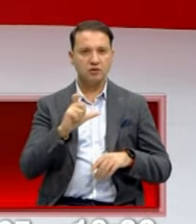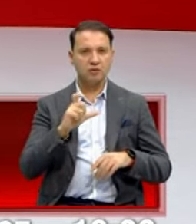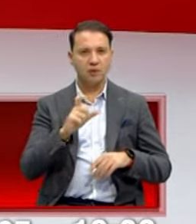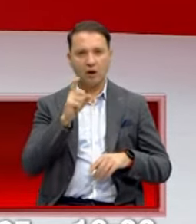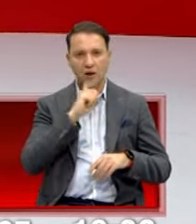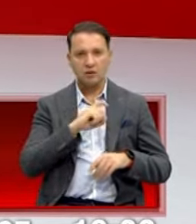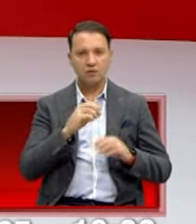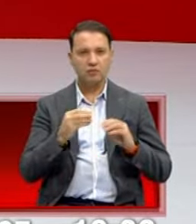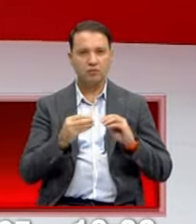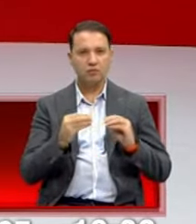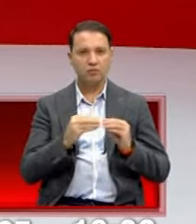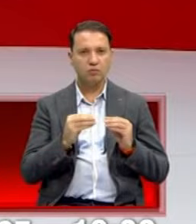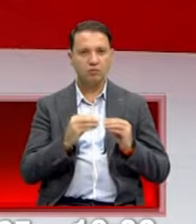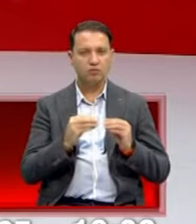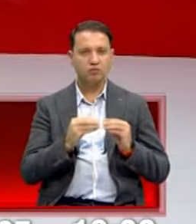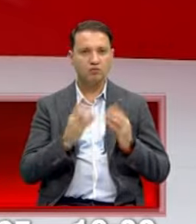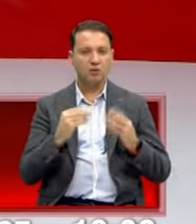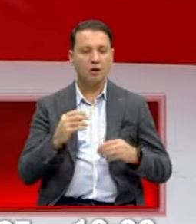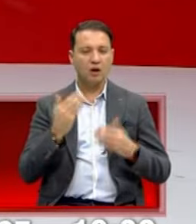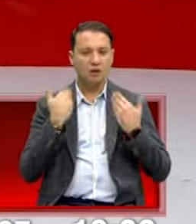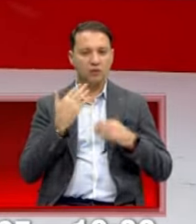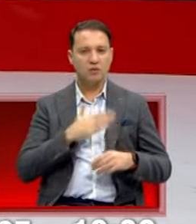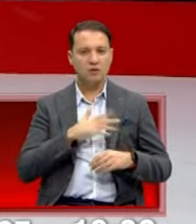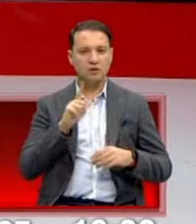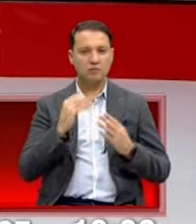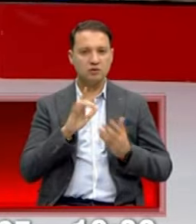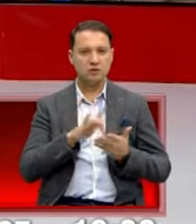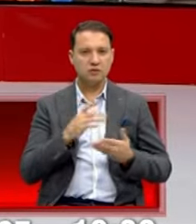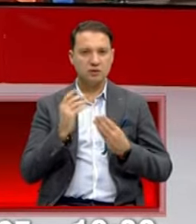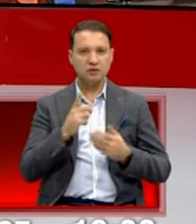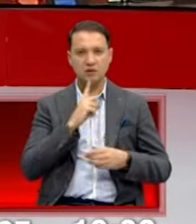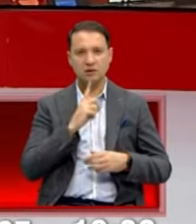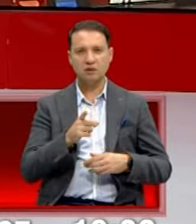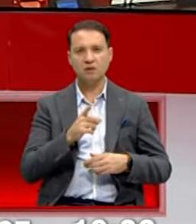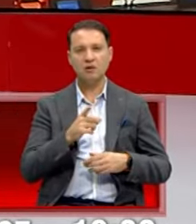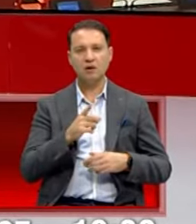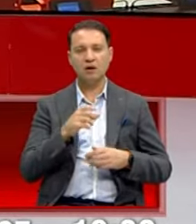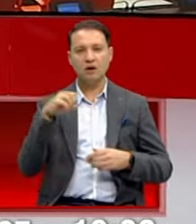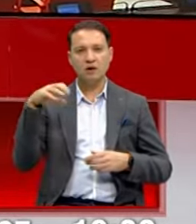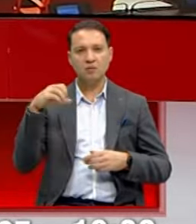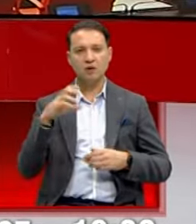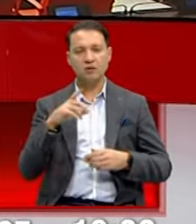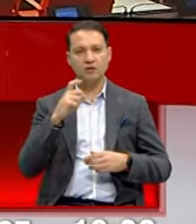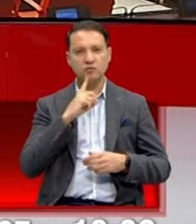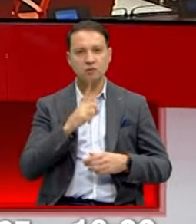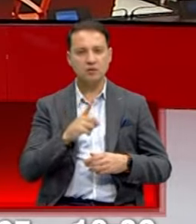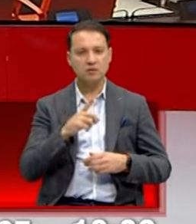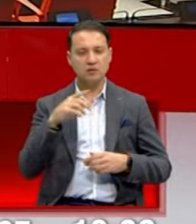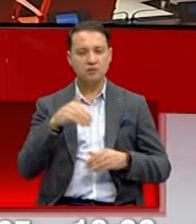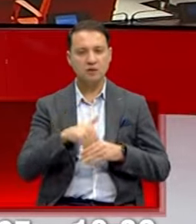Yanıt ihmali ve kusuru olan adalet önünde gereken cezayı alacak şeklinde oldu. AK Parti'nin önerisiyle Meclis